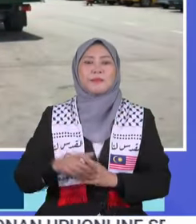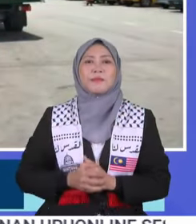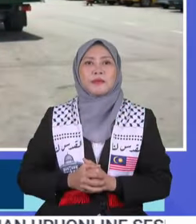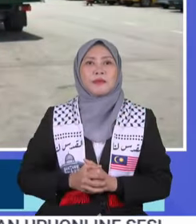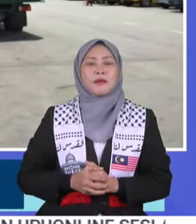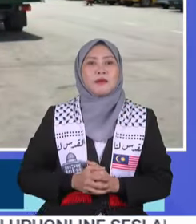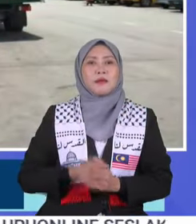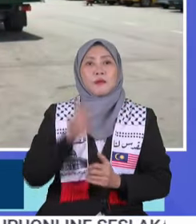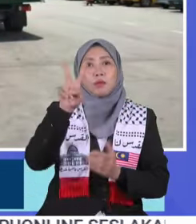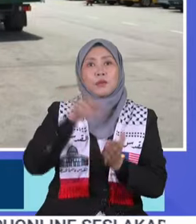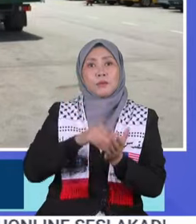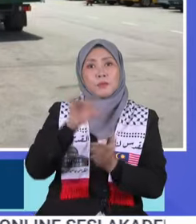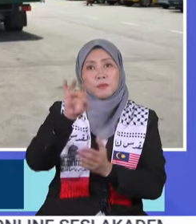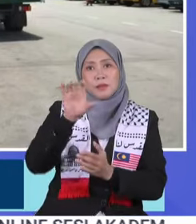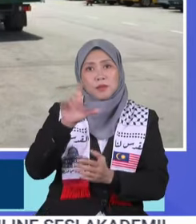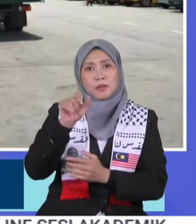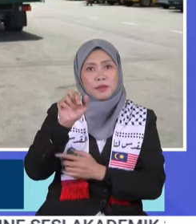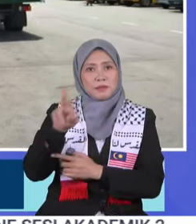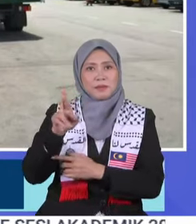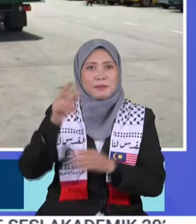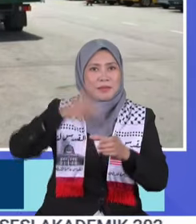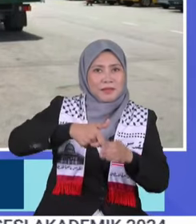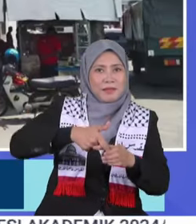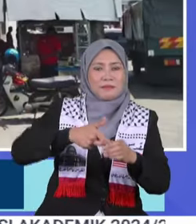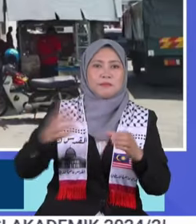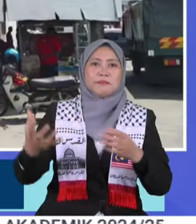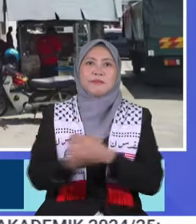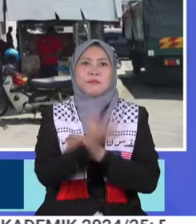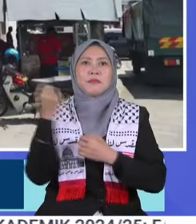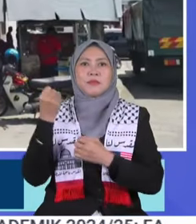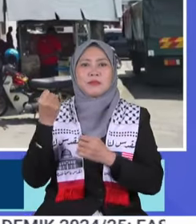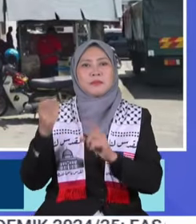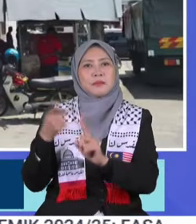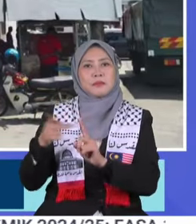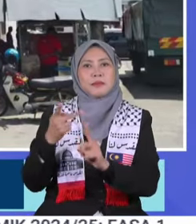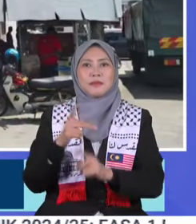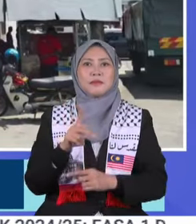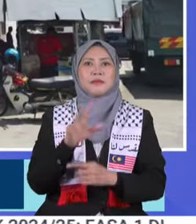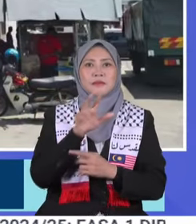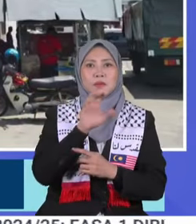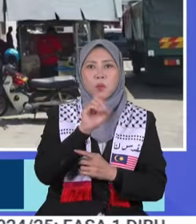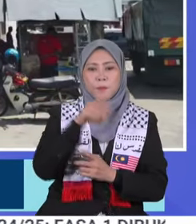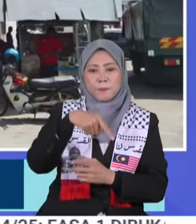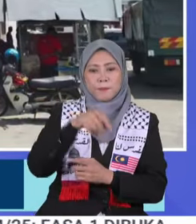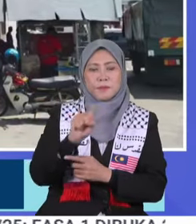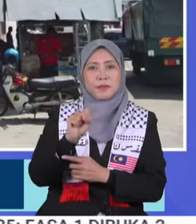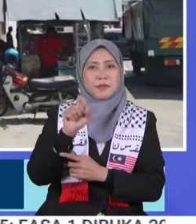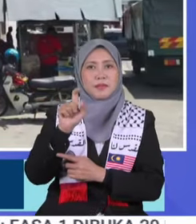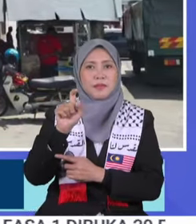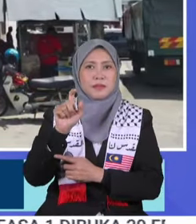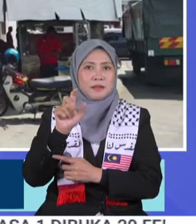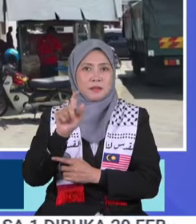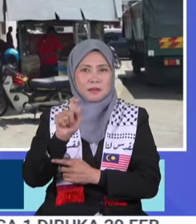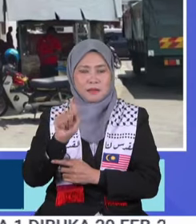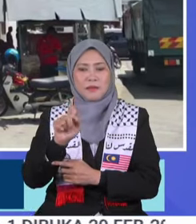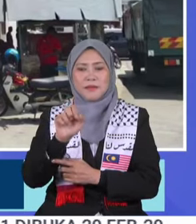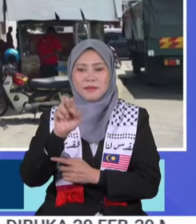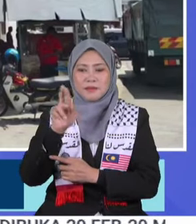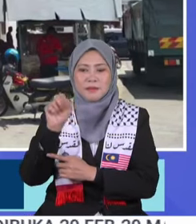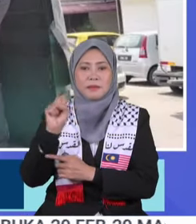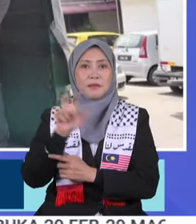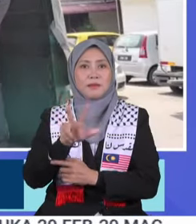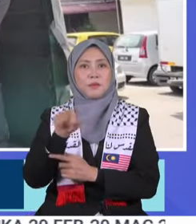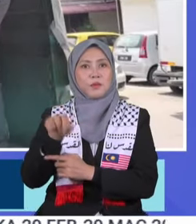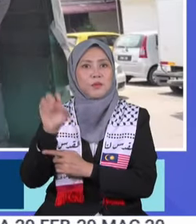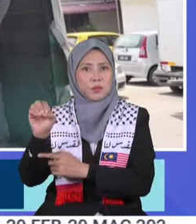2,800 liter minyak diesel bersubsidi dirampas KPDN Pulau Pinang menerusi Ops Tiris 3.0 di Bagan Lalang semalam.